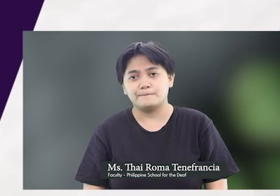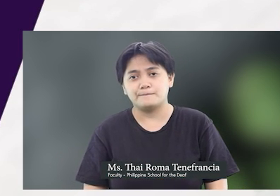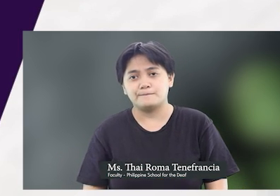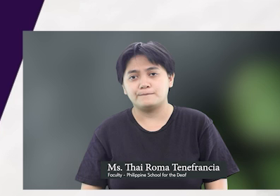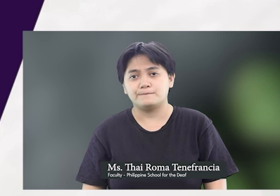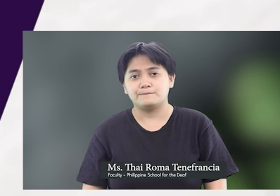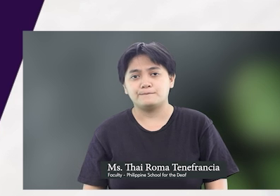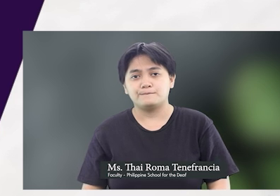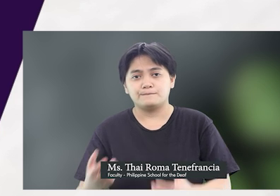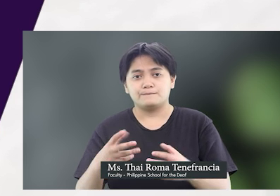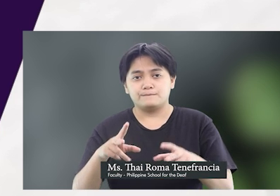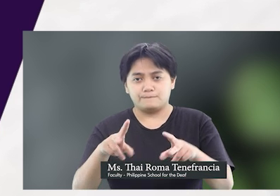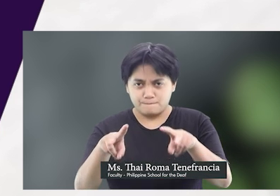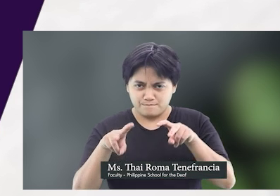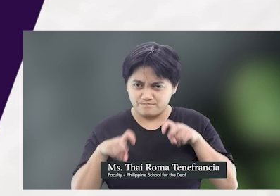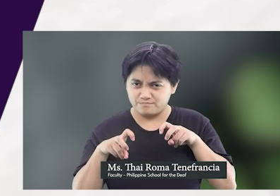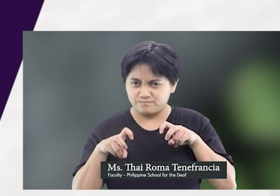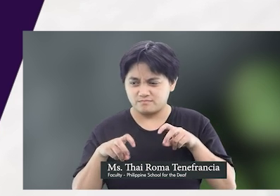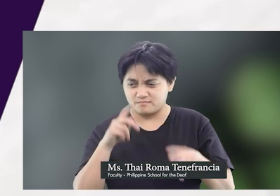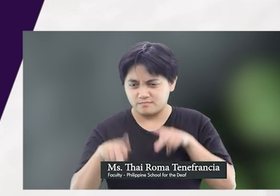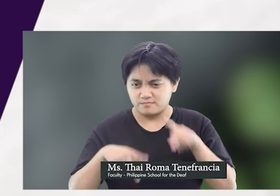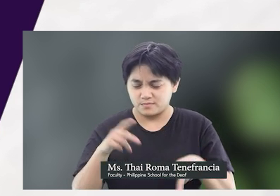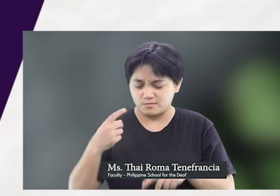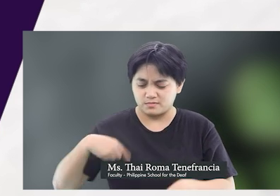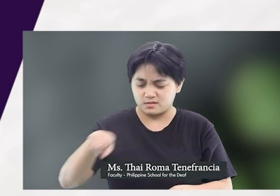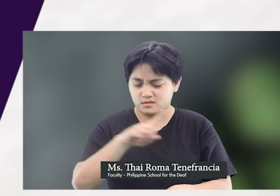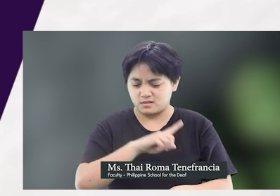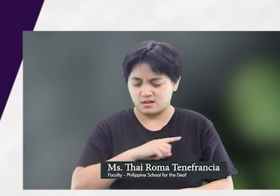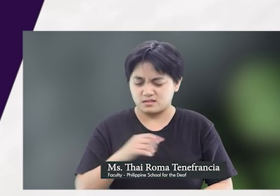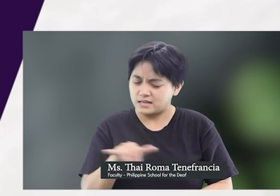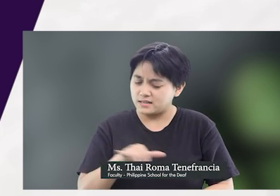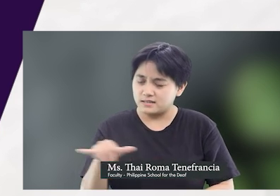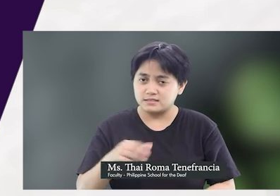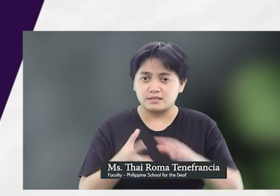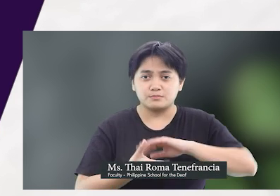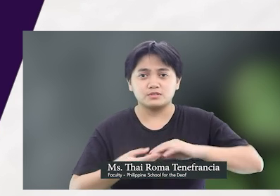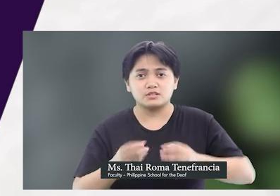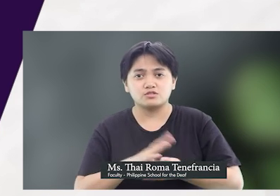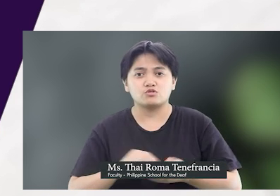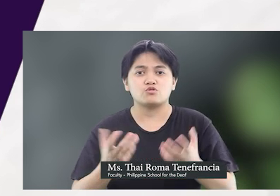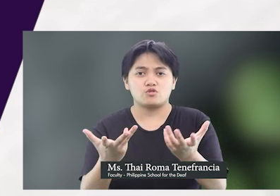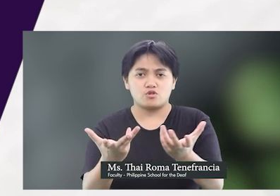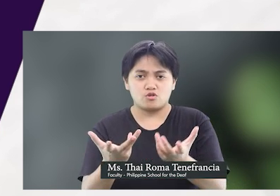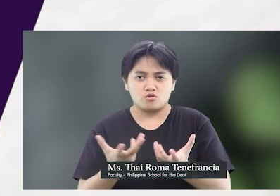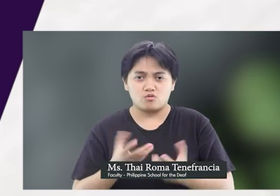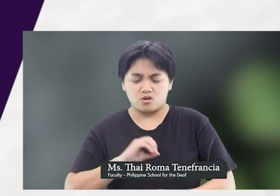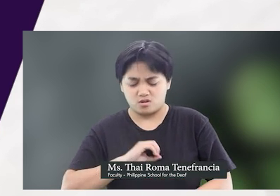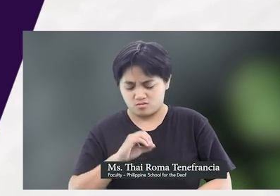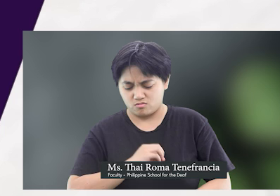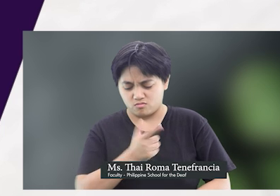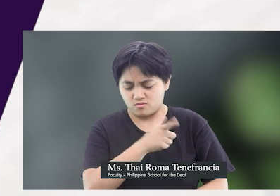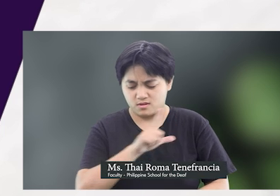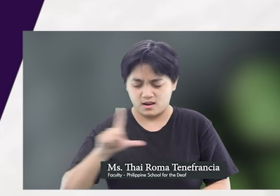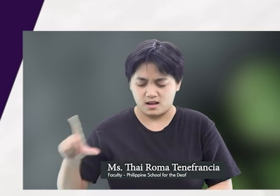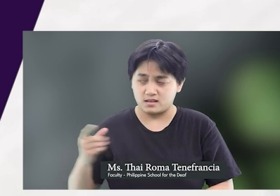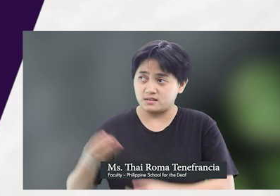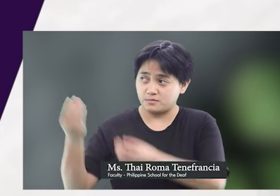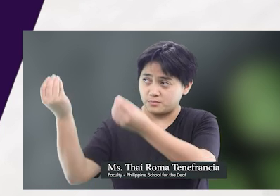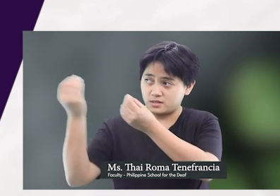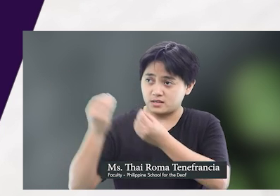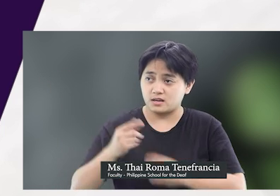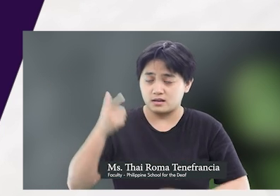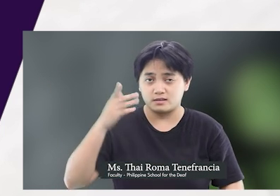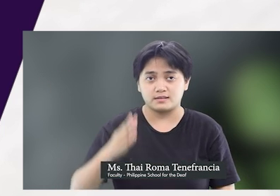kaya'y mga katiwalang ganid at sakim, katulad ng narinig natin sa talinhaga na gusto nang kamkamin ang mga bagay